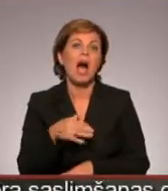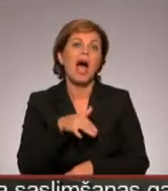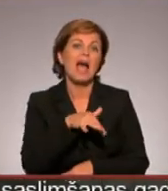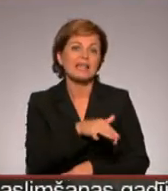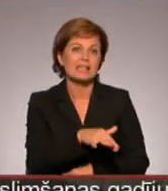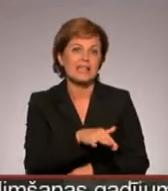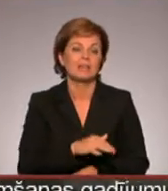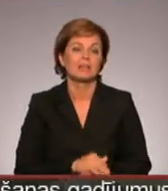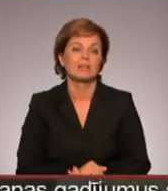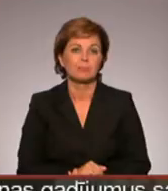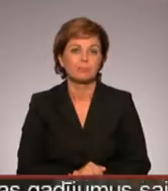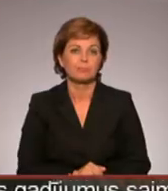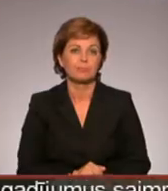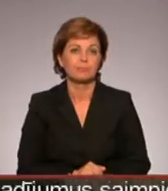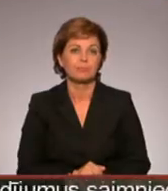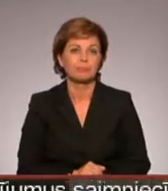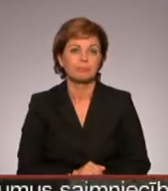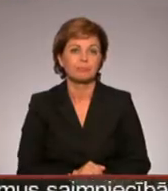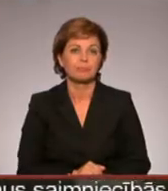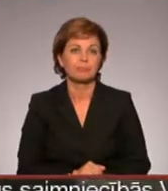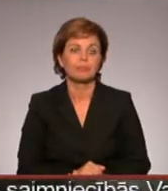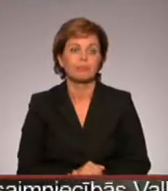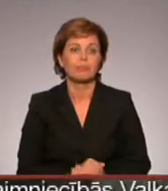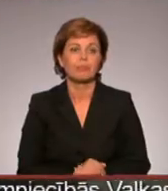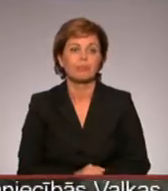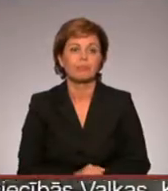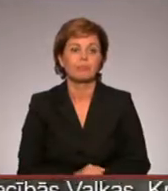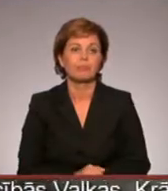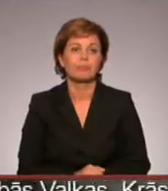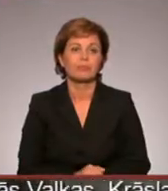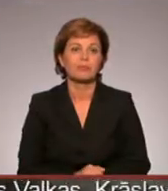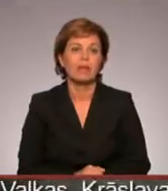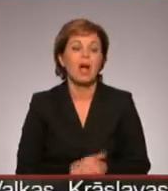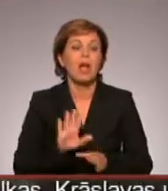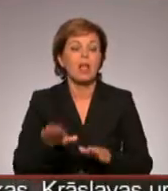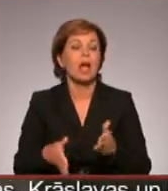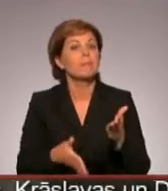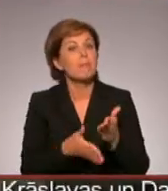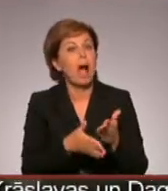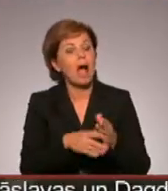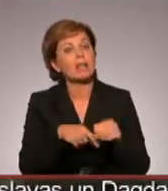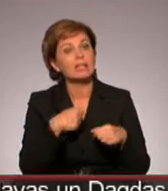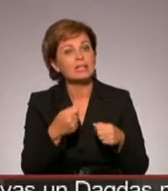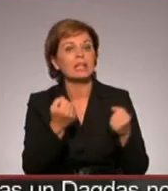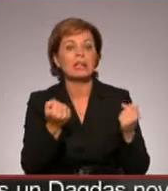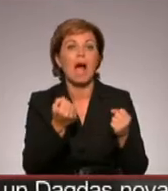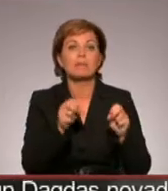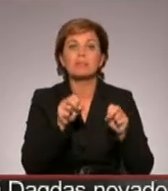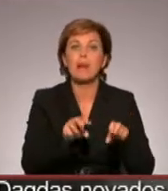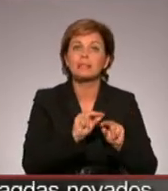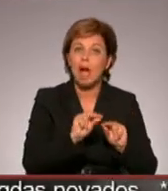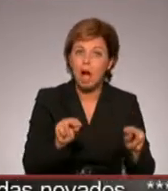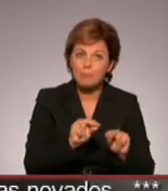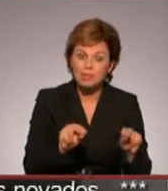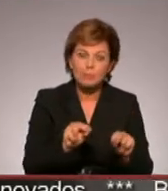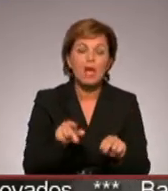atspērties jā jā jā stumjam augšā lai varētu sniegt šo pakalpojumu darbinieki ir apmācīti bet te lieta noder